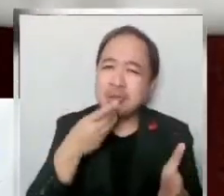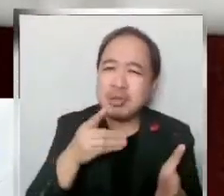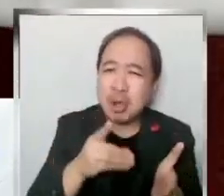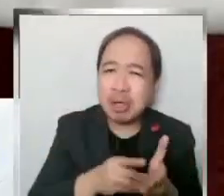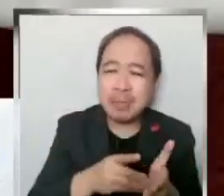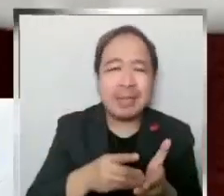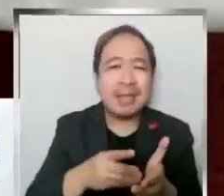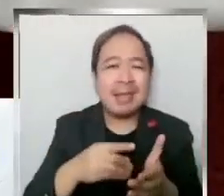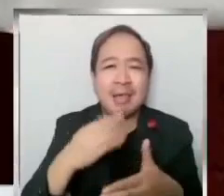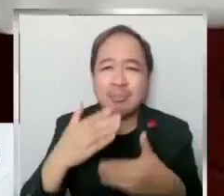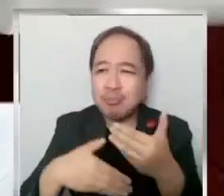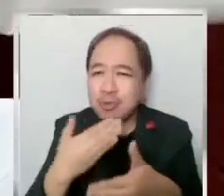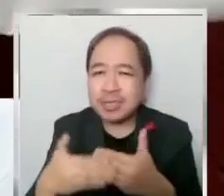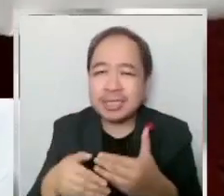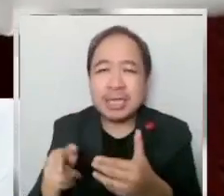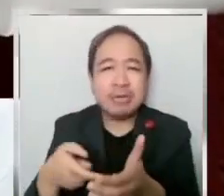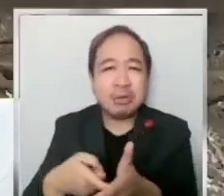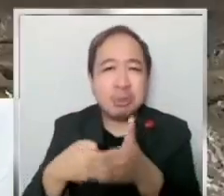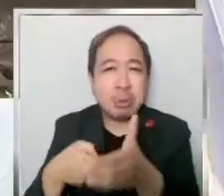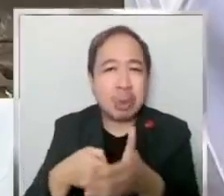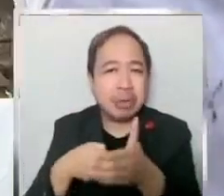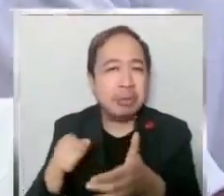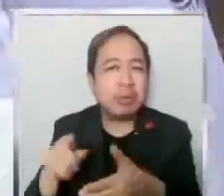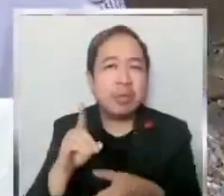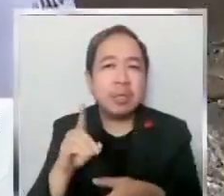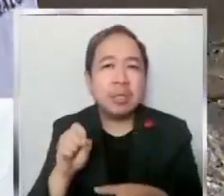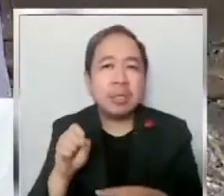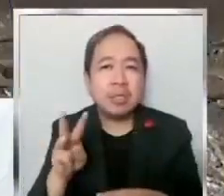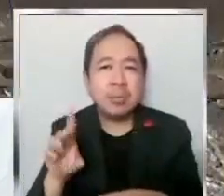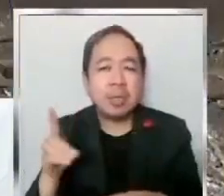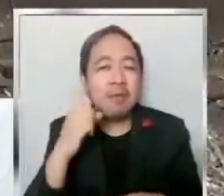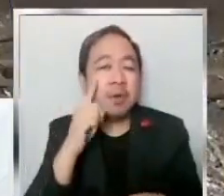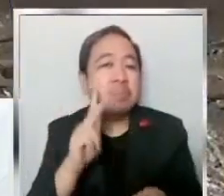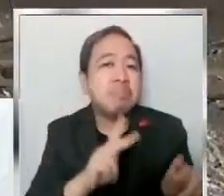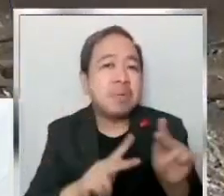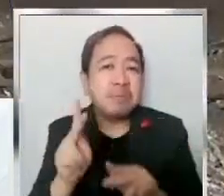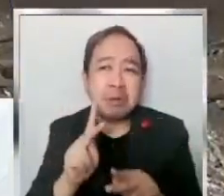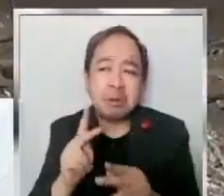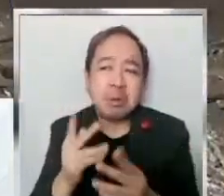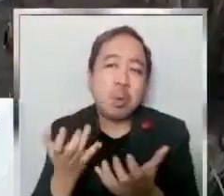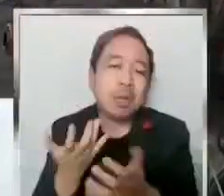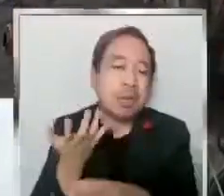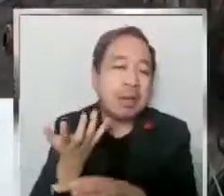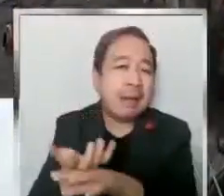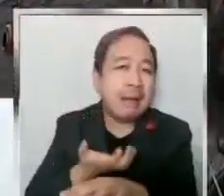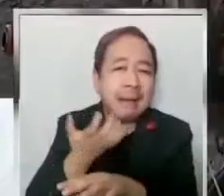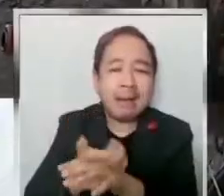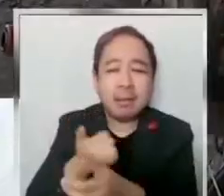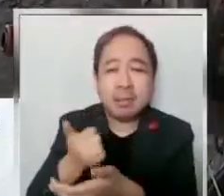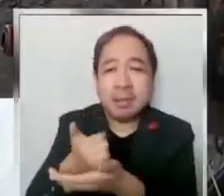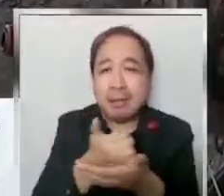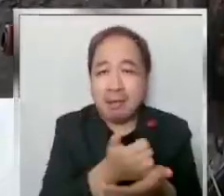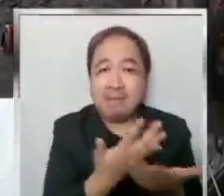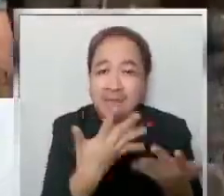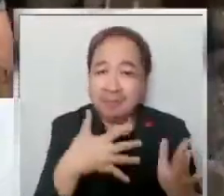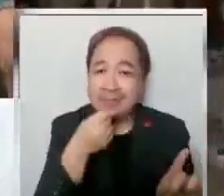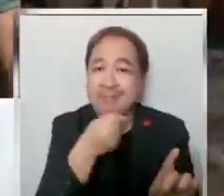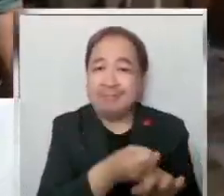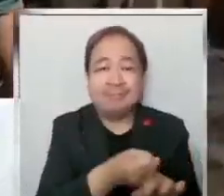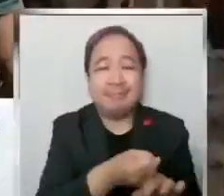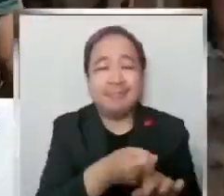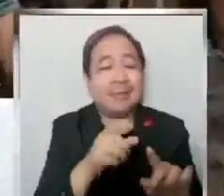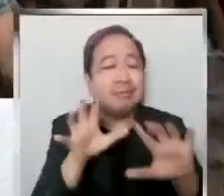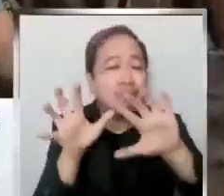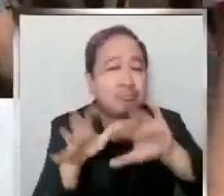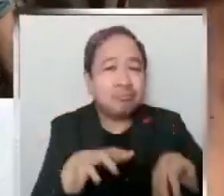ang DSWD Calabarzon sa mga residenteng umaapila ng tulong matapos ang pananalasa ng Bagyong Paeng, ani